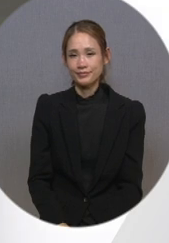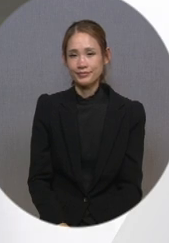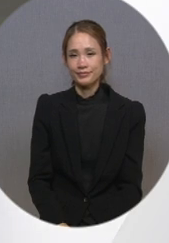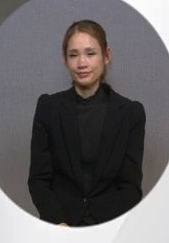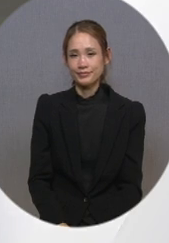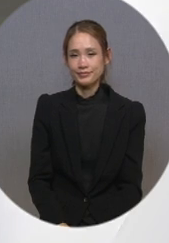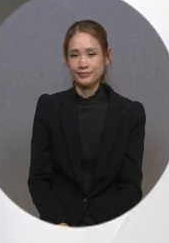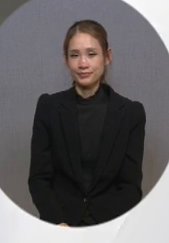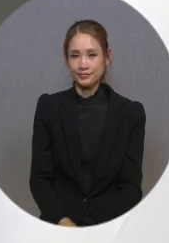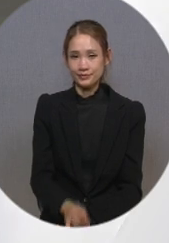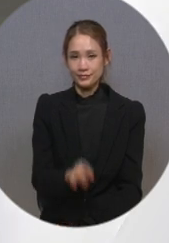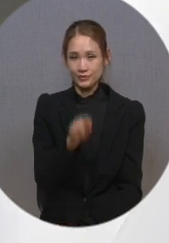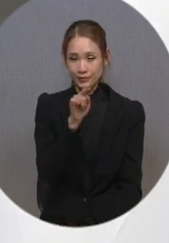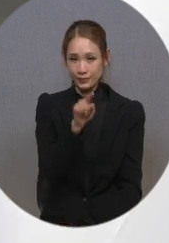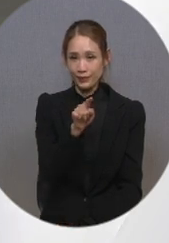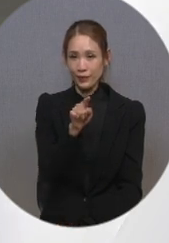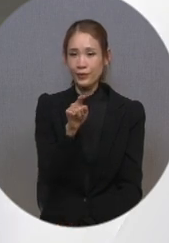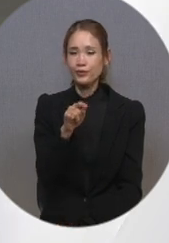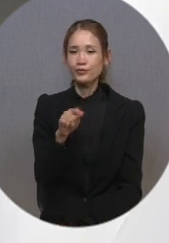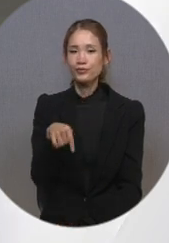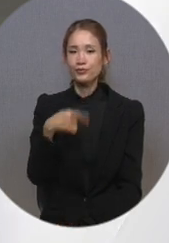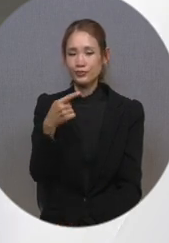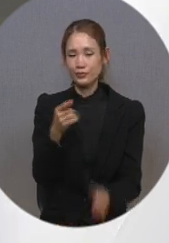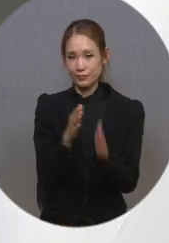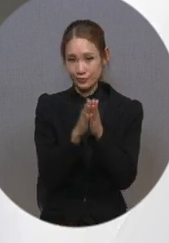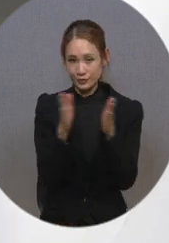확인 버튼을 눌러 진입합니다.